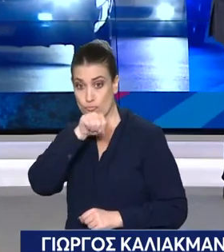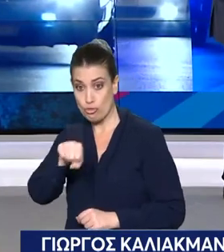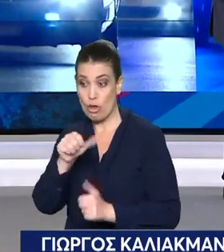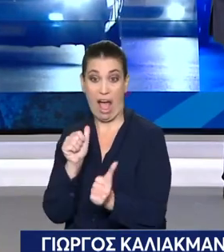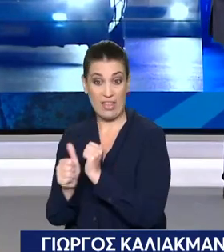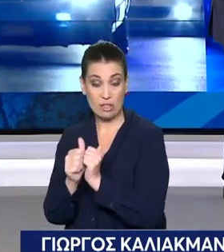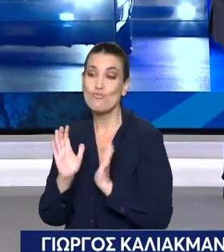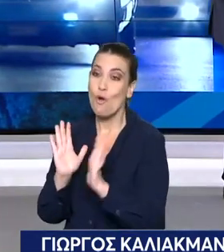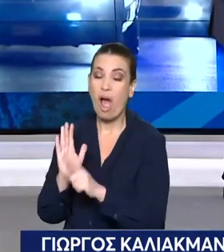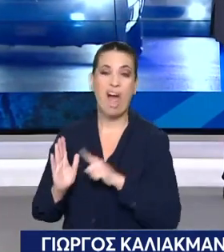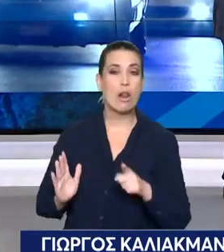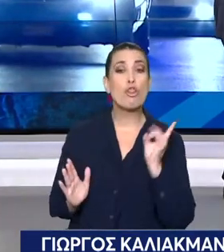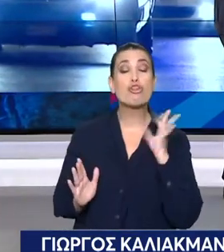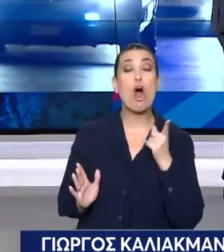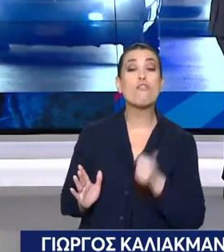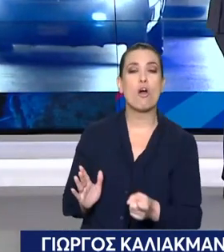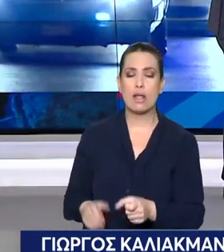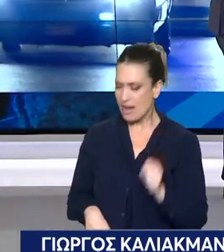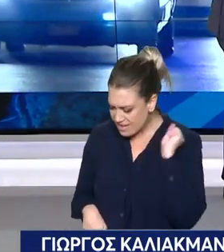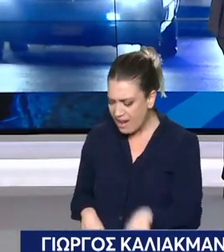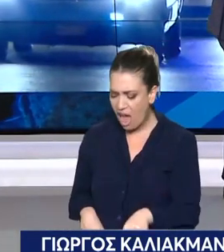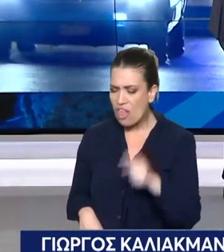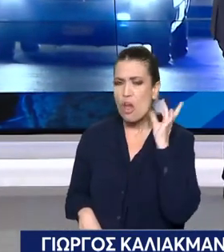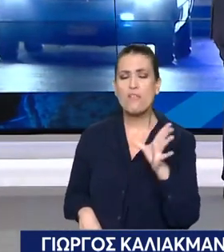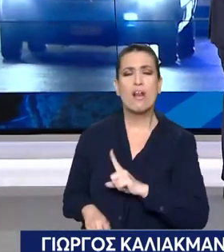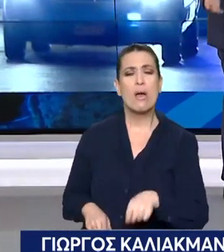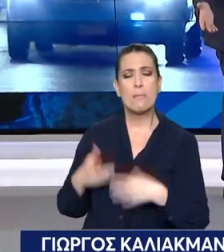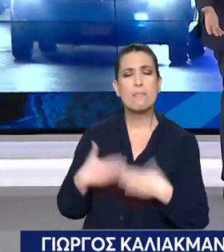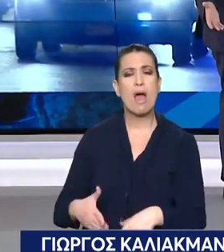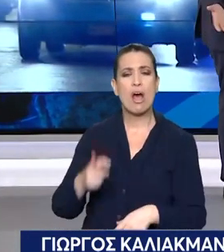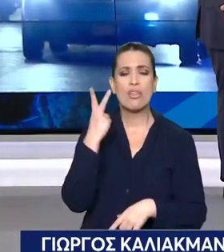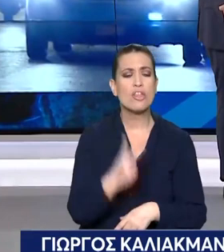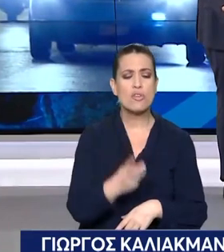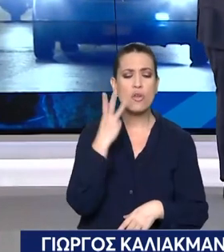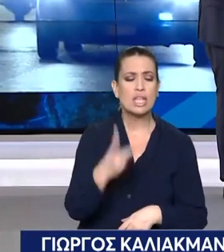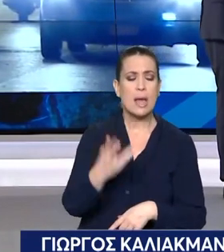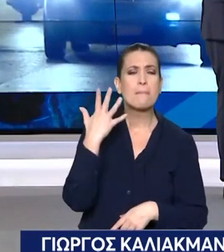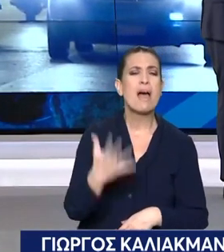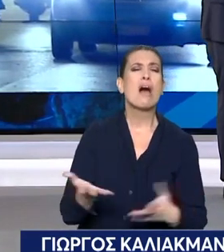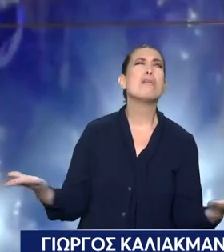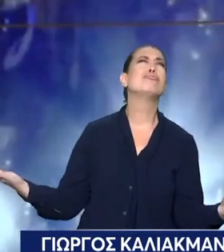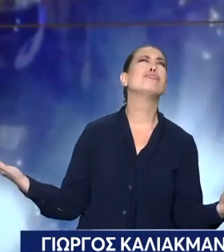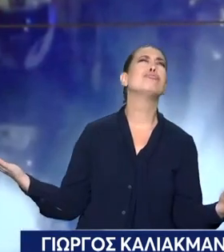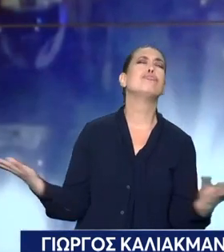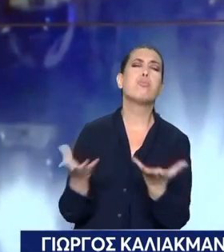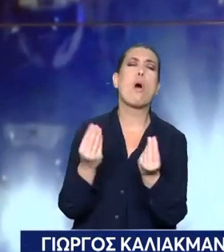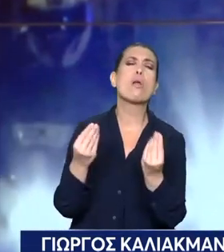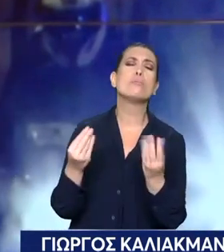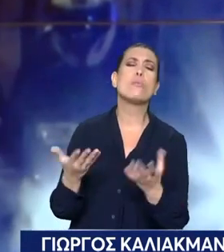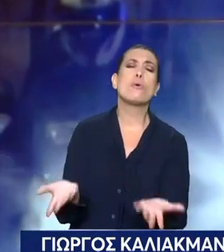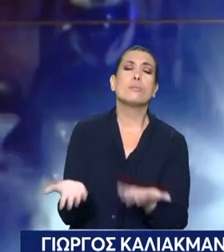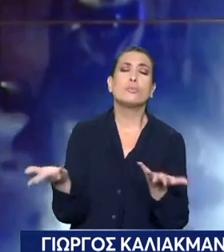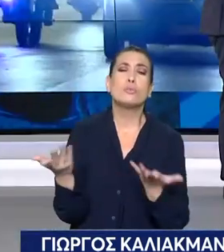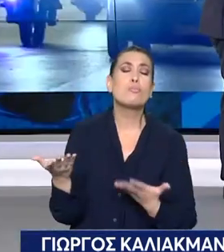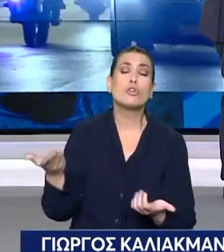του αθλητισμού. Δολοφόνοι. Έχουν δολοφονήσει. 1, 2, 3, 5. Έχουμε φύγει από το. Δεν ξέρουμε το. Πλέον δεν μπορούμε να μετρήσουμε. Δεν ξέρουμε πόσοι έχουν